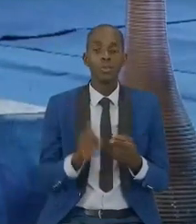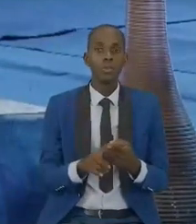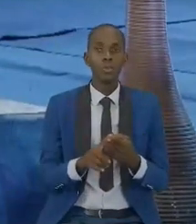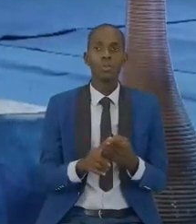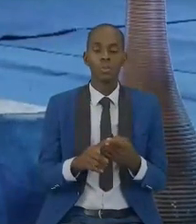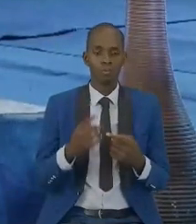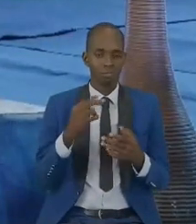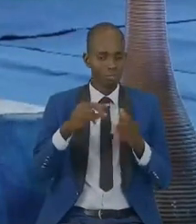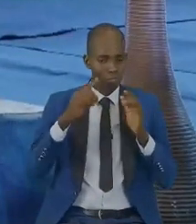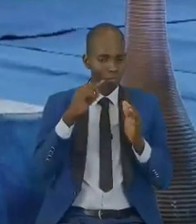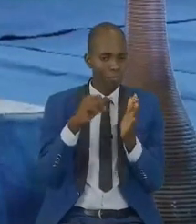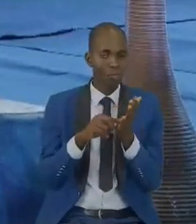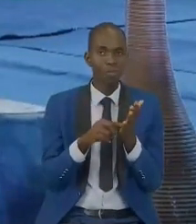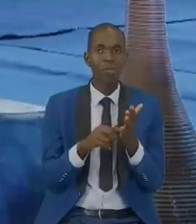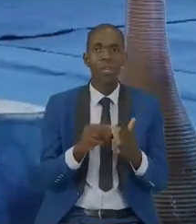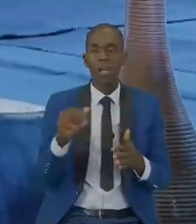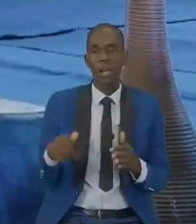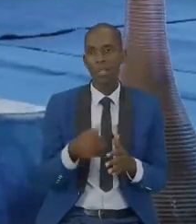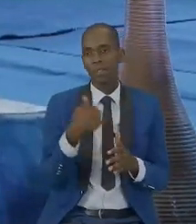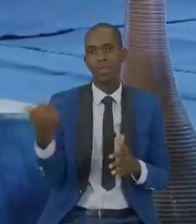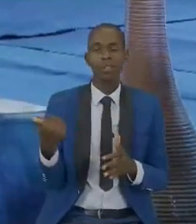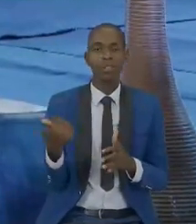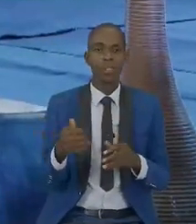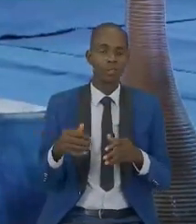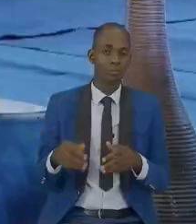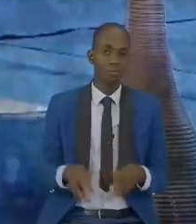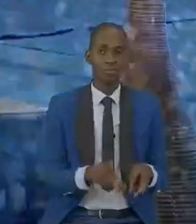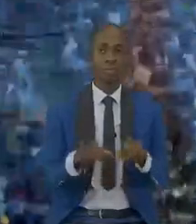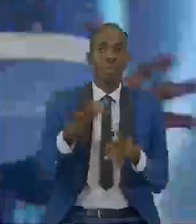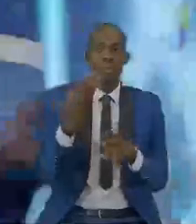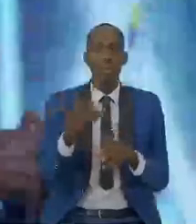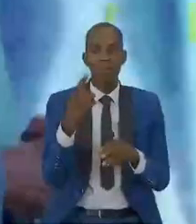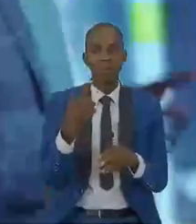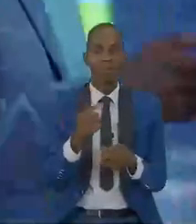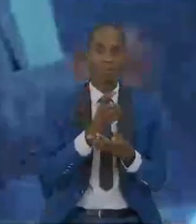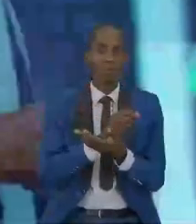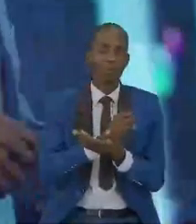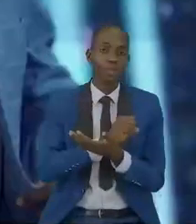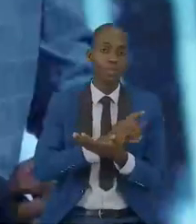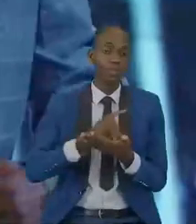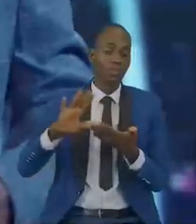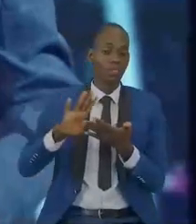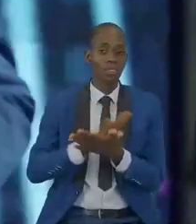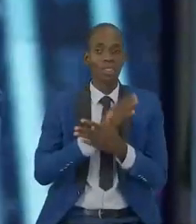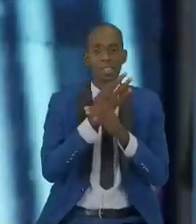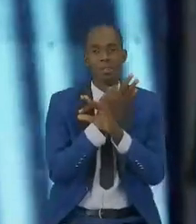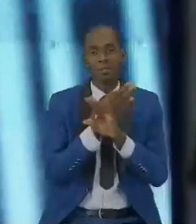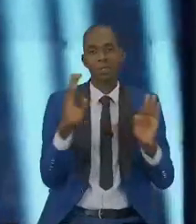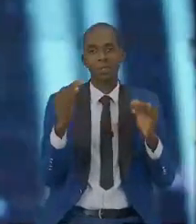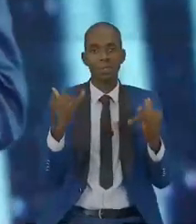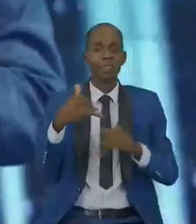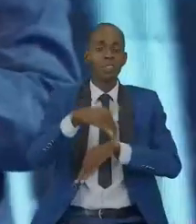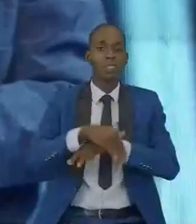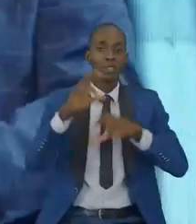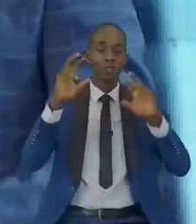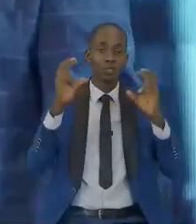sommes venus encore pour révéler un autre aspect de la